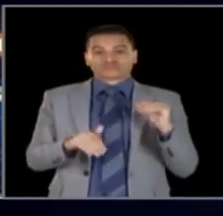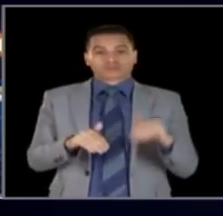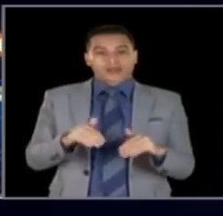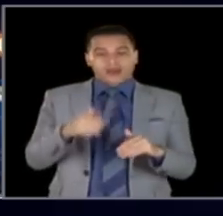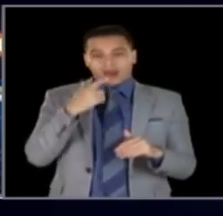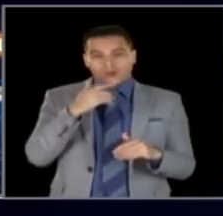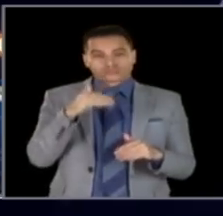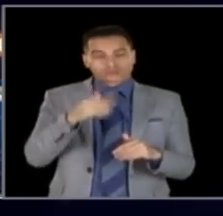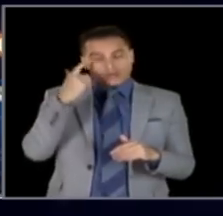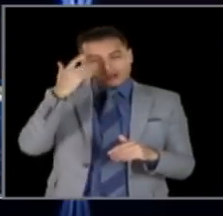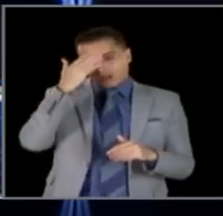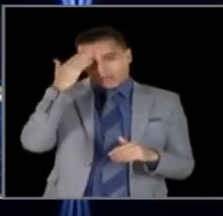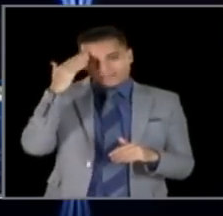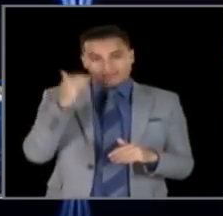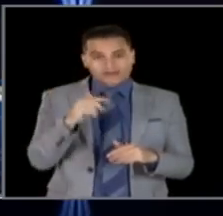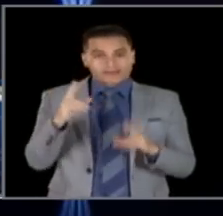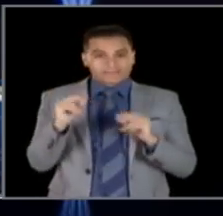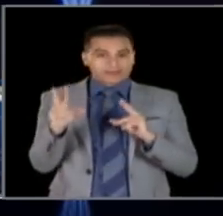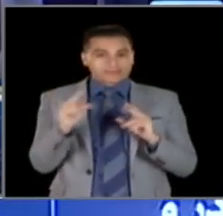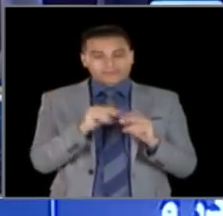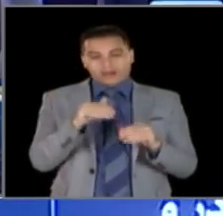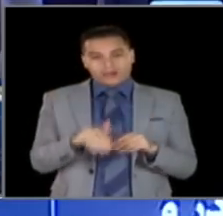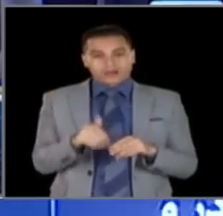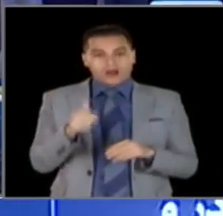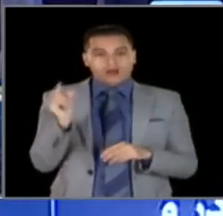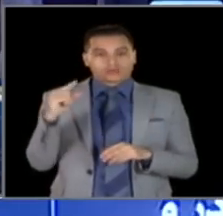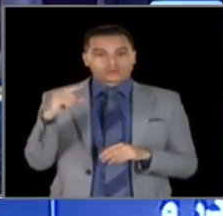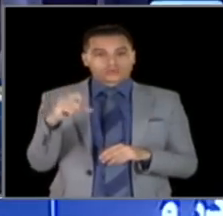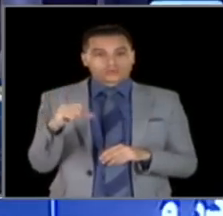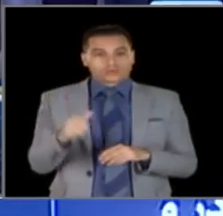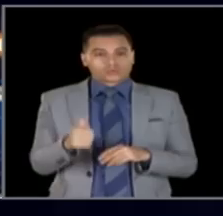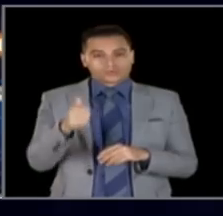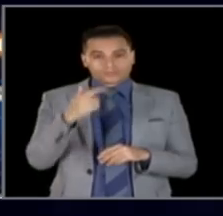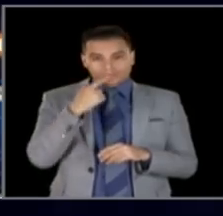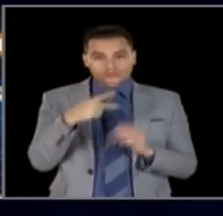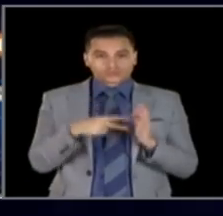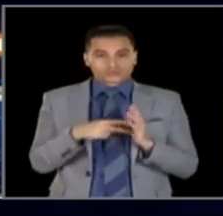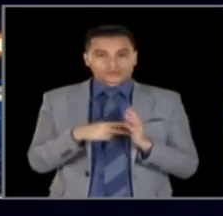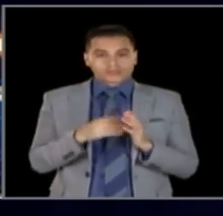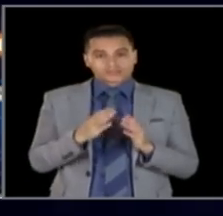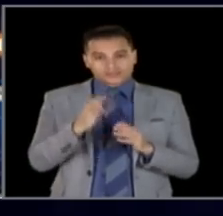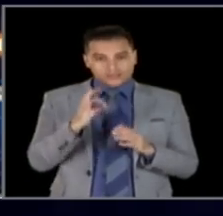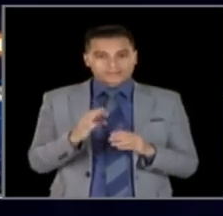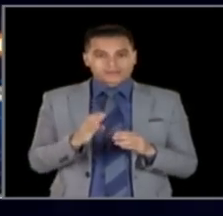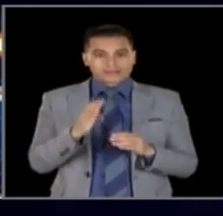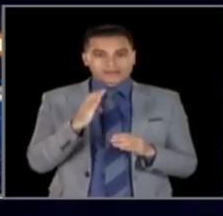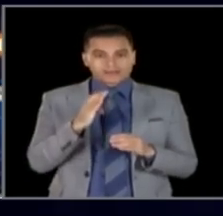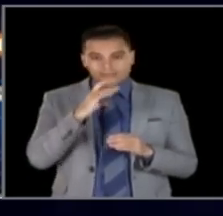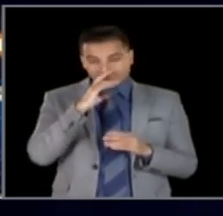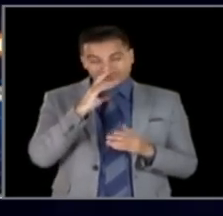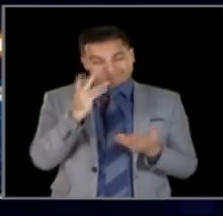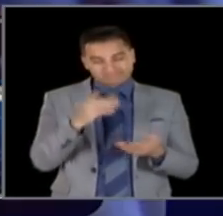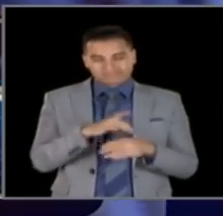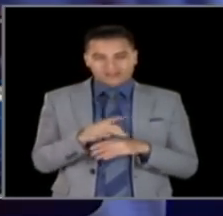مستحيل نعملها، مستحيل. أندرو، إجابتك سوريا. أندرو طبعاً